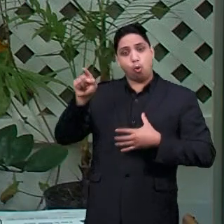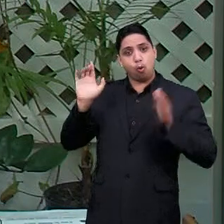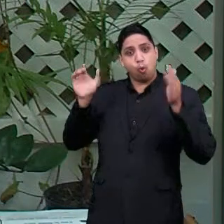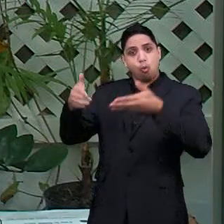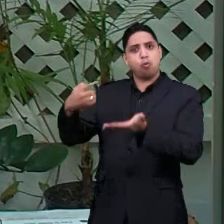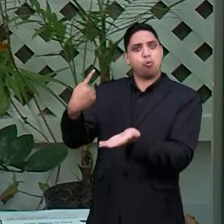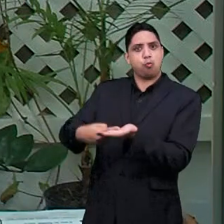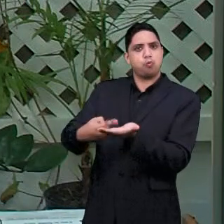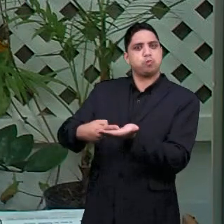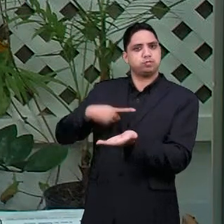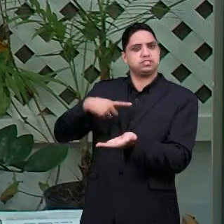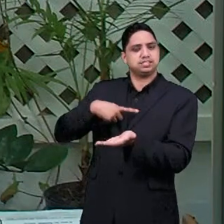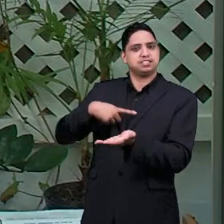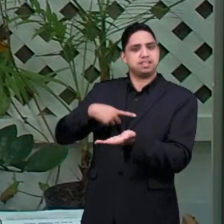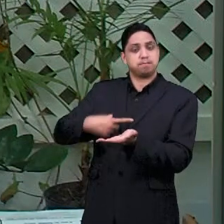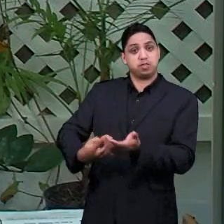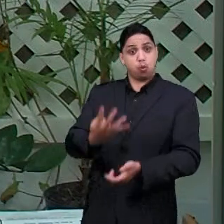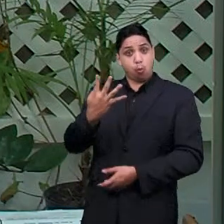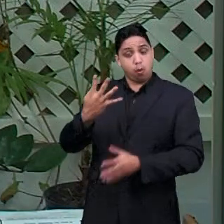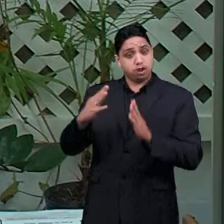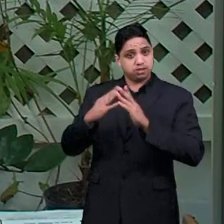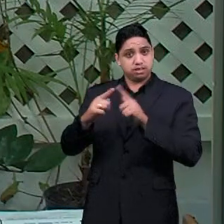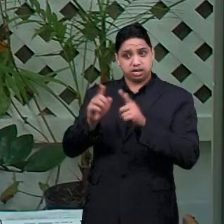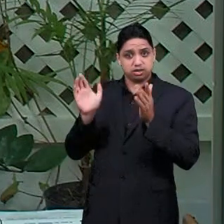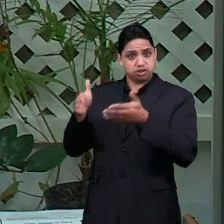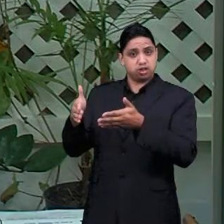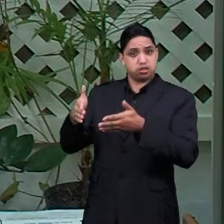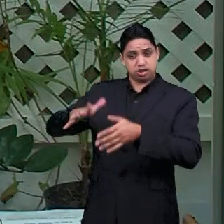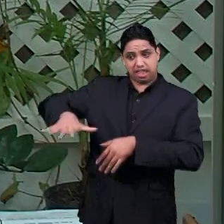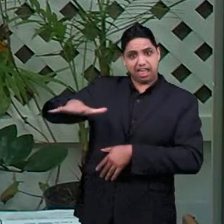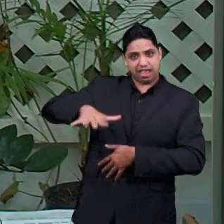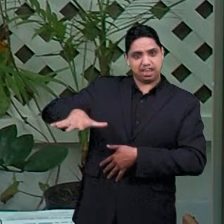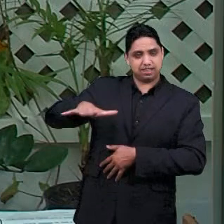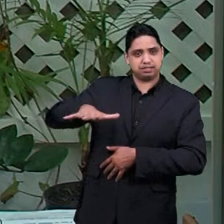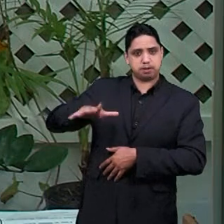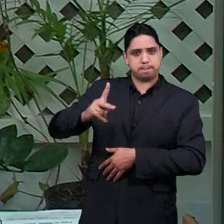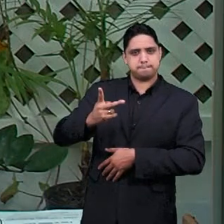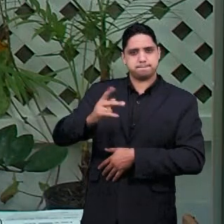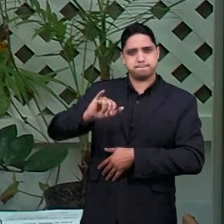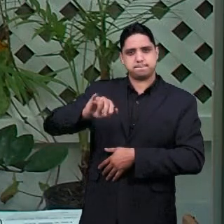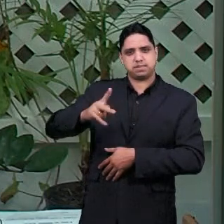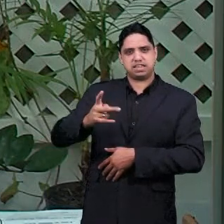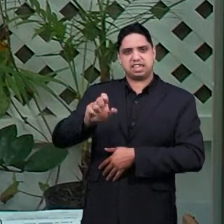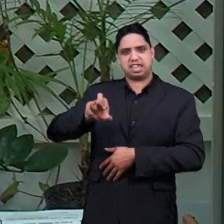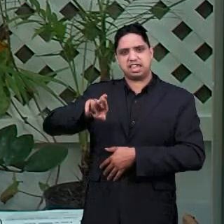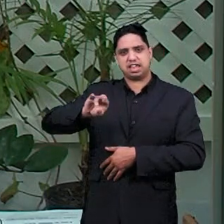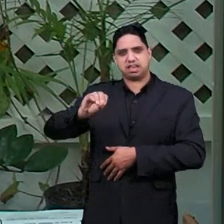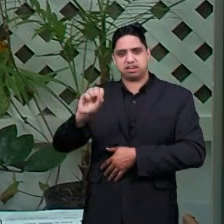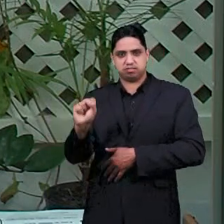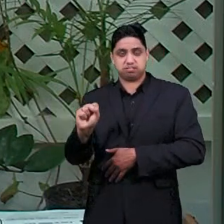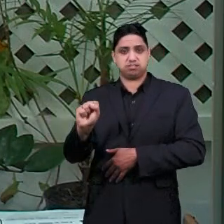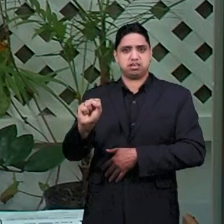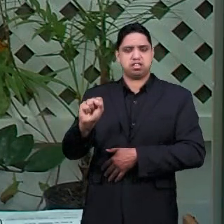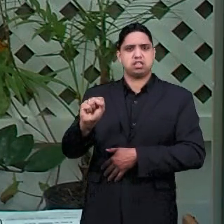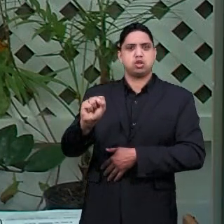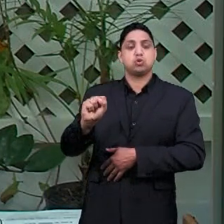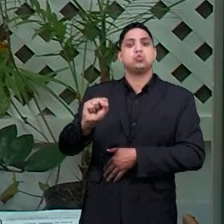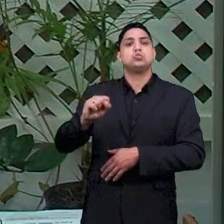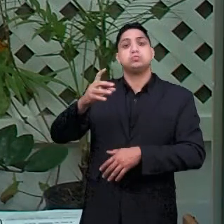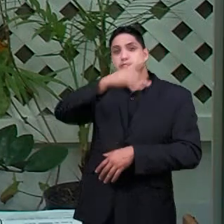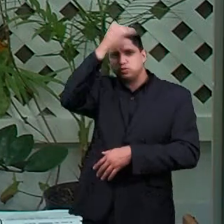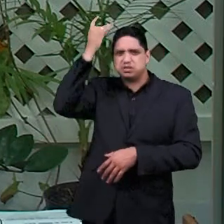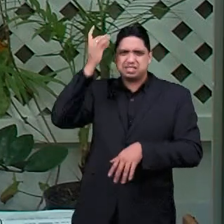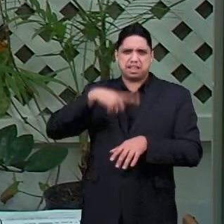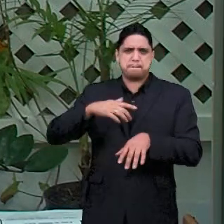en sachant que les frères ici, dans cette région, sont 4 églises dans la région de Pinheiros. Dans l'état de Espírito Santo, il y a beaucoup d'églises, plus de